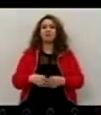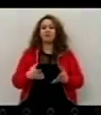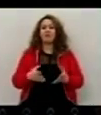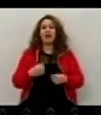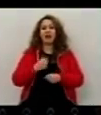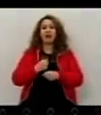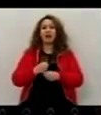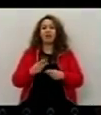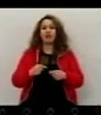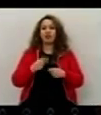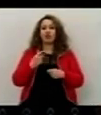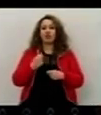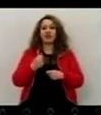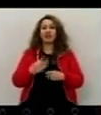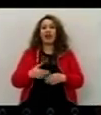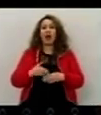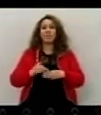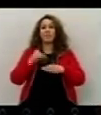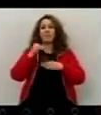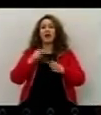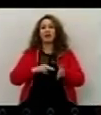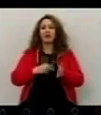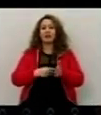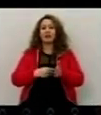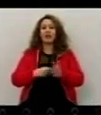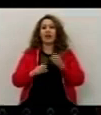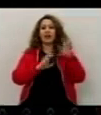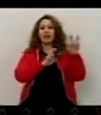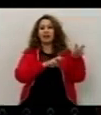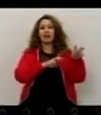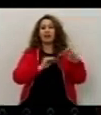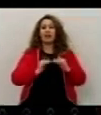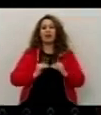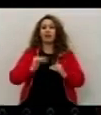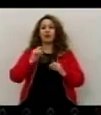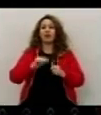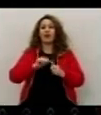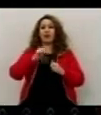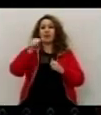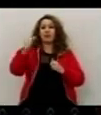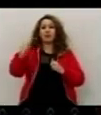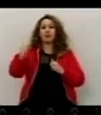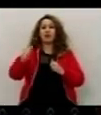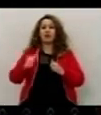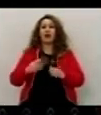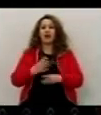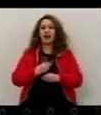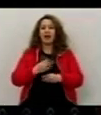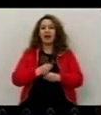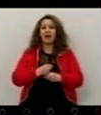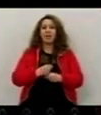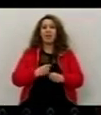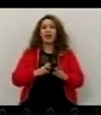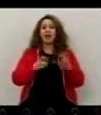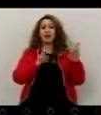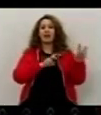مستويات الإنتاجية على مستوى المستثمرات الحالية، تحقيق التنمية المستدامة ومتوازنة قائمة على استغلال الرشيد والعقلاني